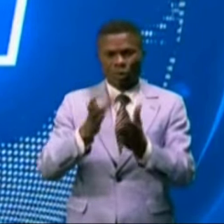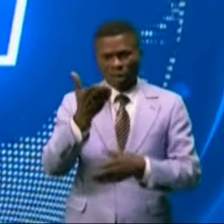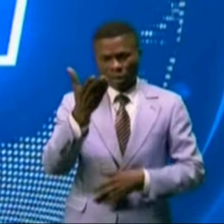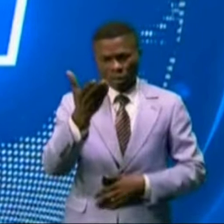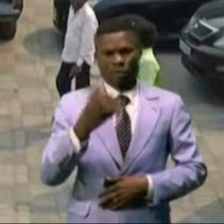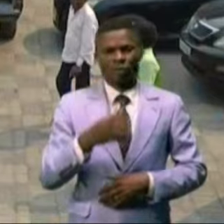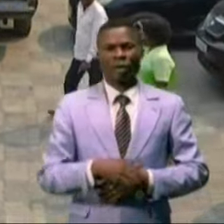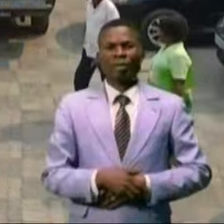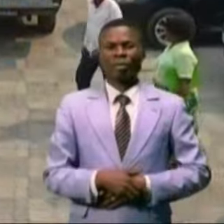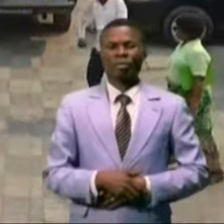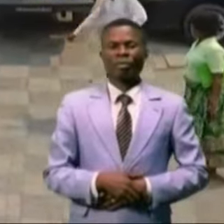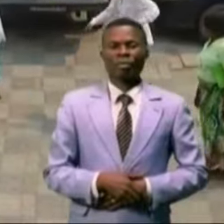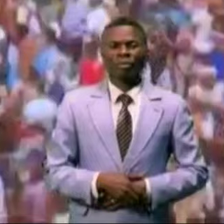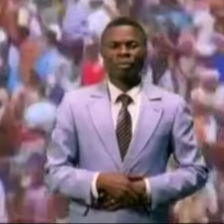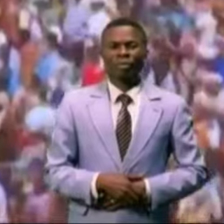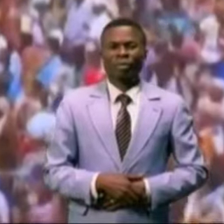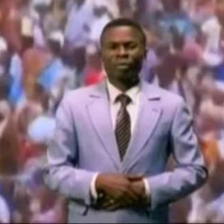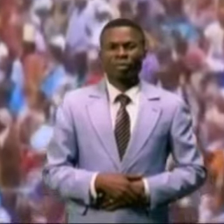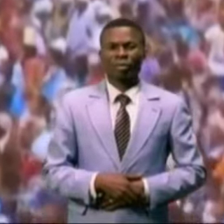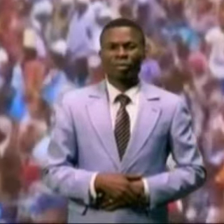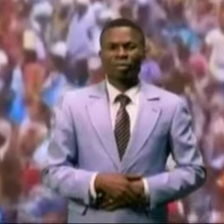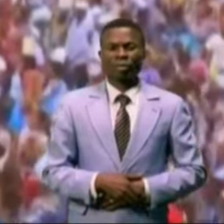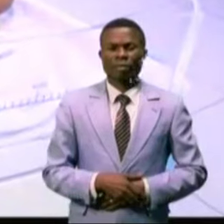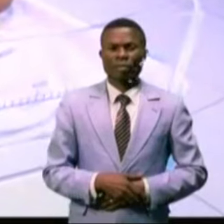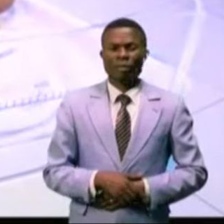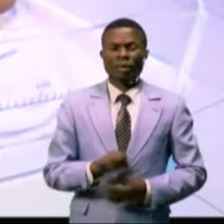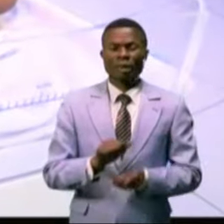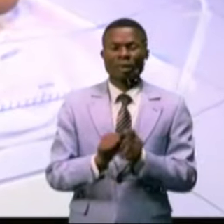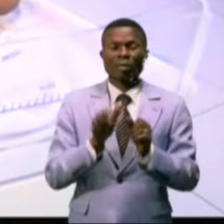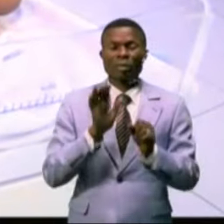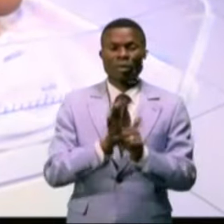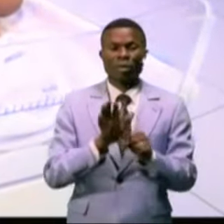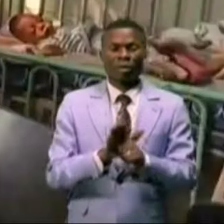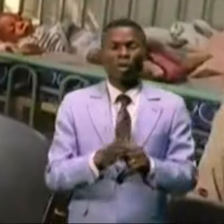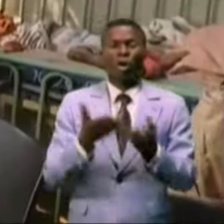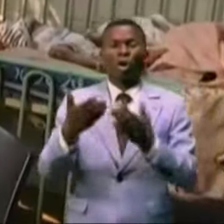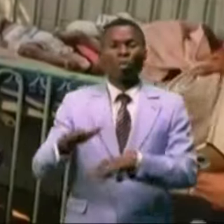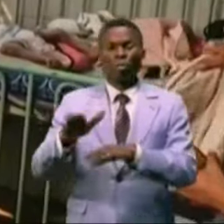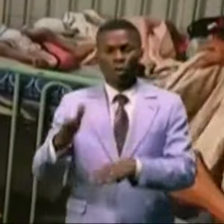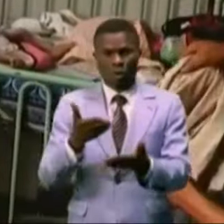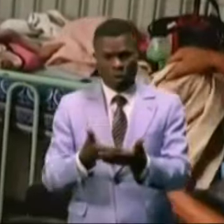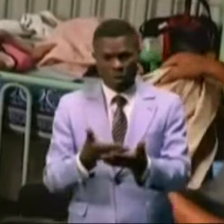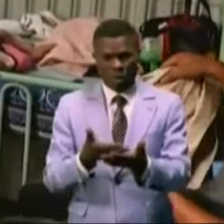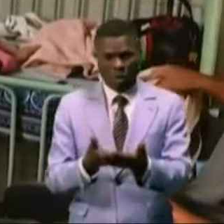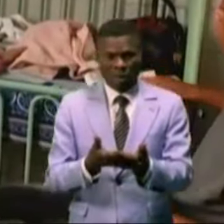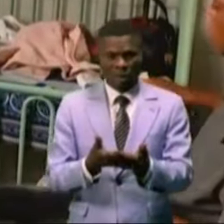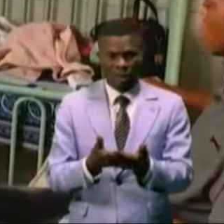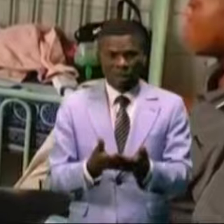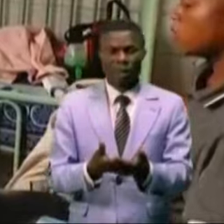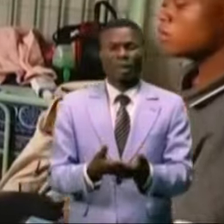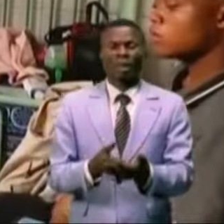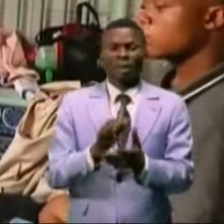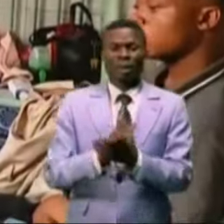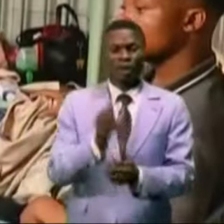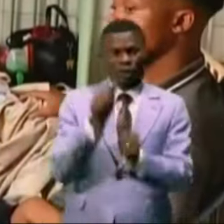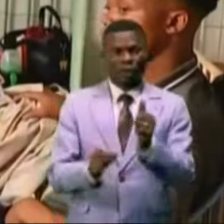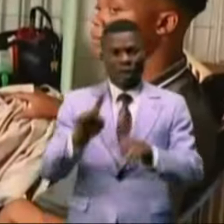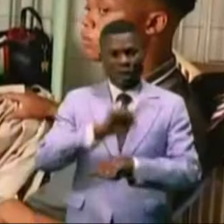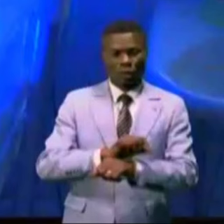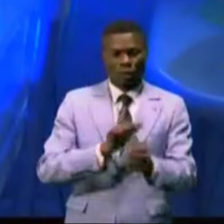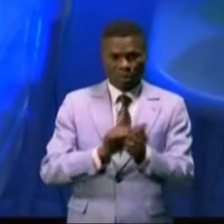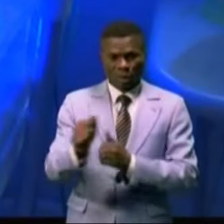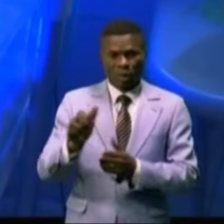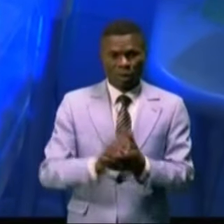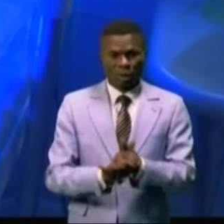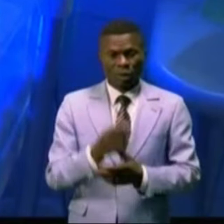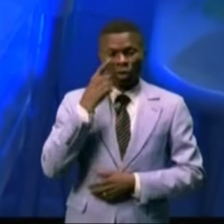Koulonga. C'est presque un phénomène. Plusieurs décès qui s'enchaînent au fil du temps. Chaque jour qui passe,